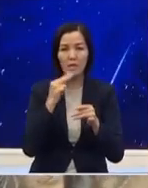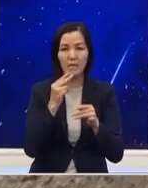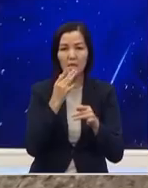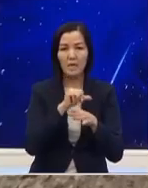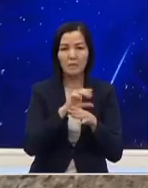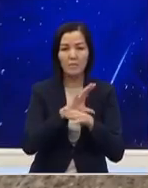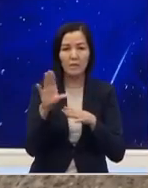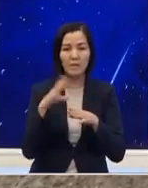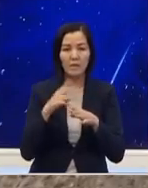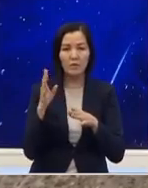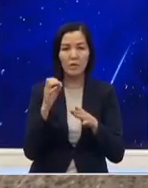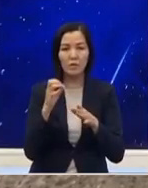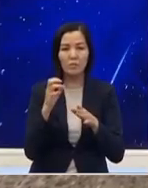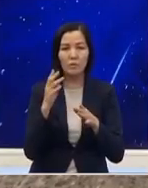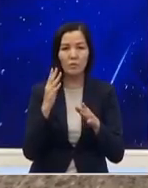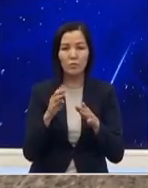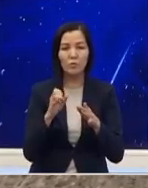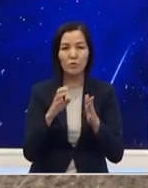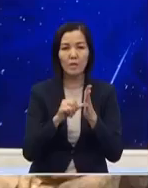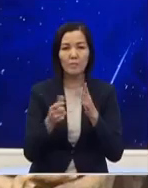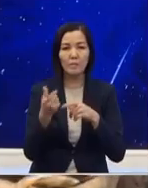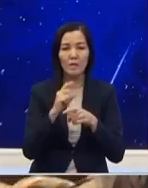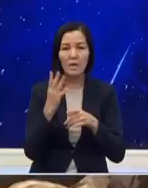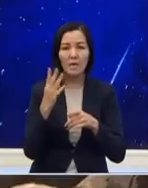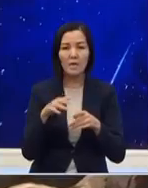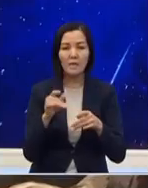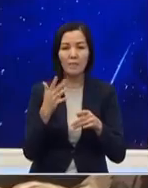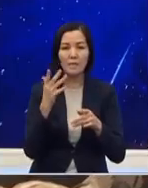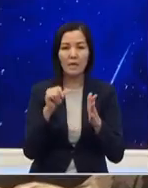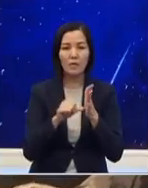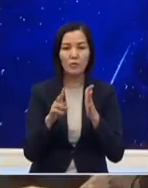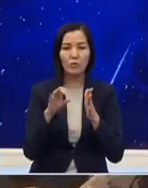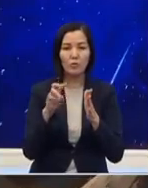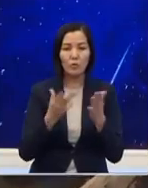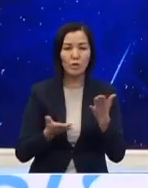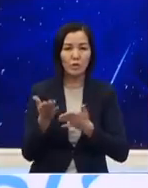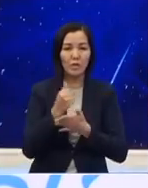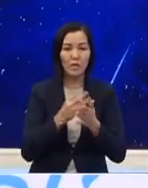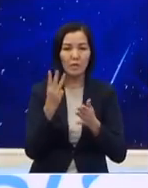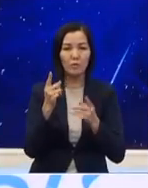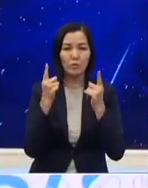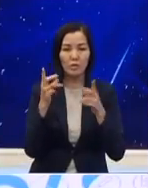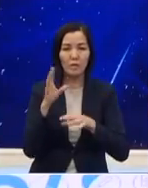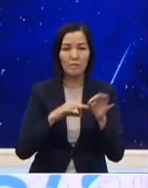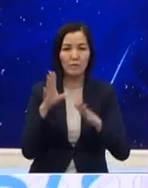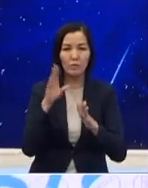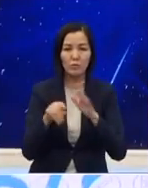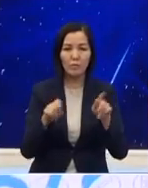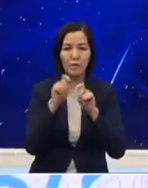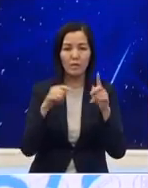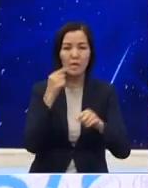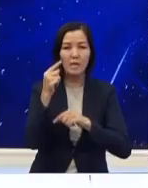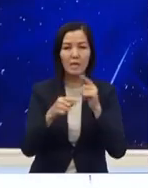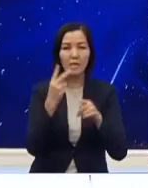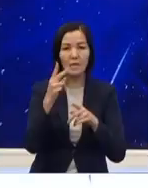экспортталған. 2465 гектар картоп алқабынан 45,668 тонна өнім жиналған. 3 ірі инвестициялық жоба ашылған. Келер